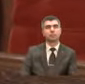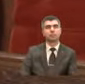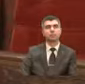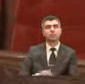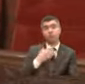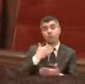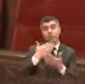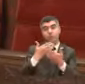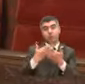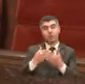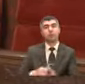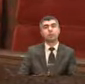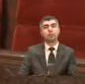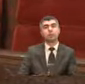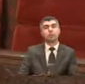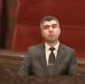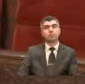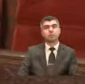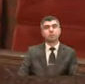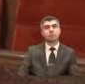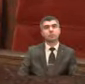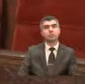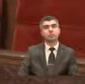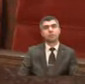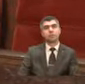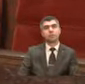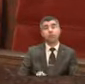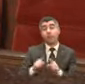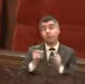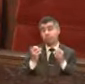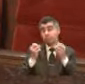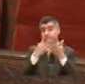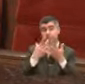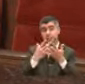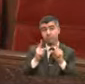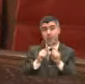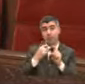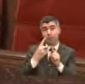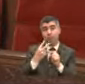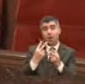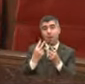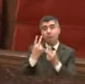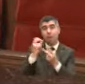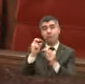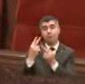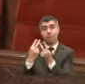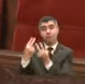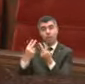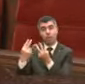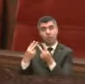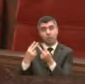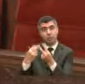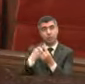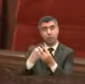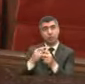شكرا للسيد النائب. أنا فاجأتني بهذا الموعد ديال 2022، أعطيني باش